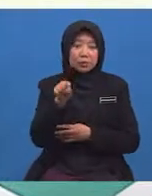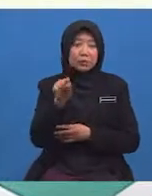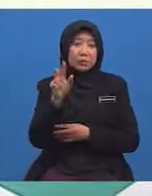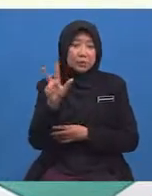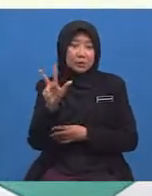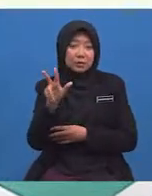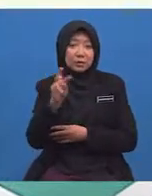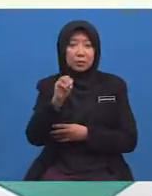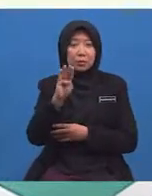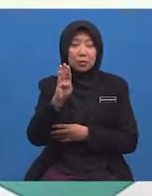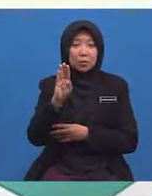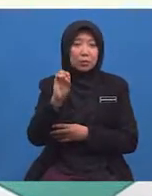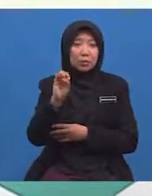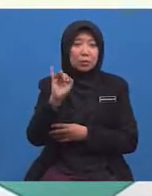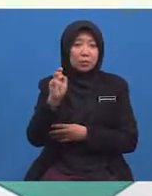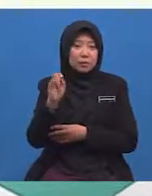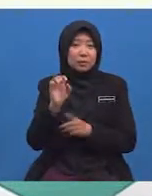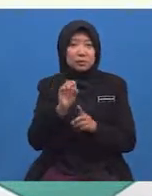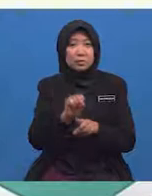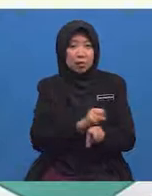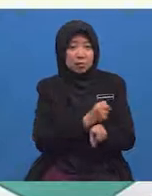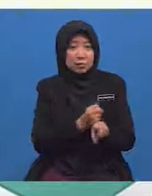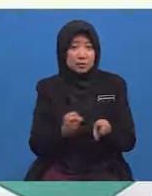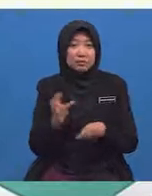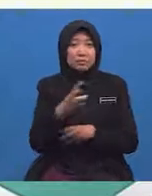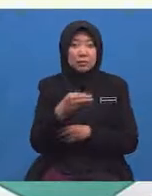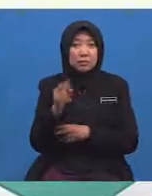2.2.3 mobiliti sosial dan